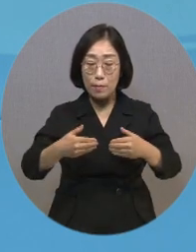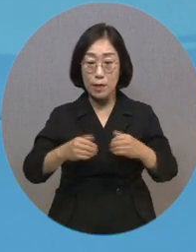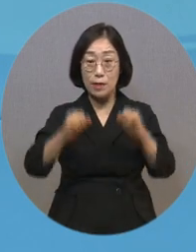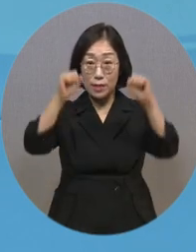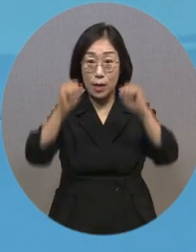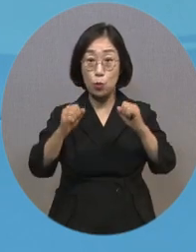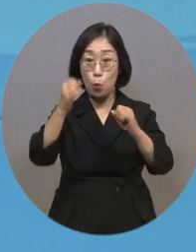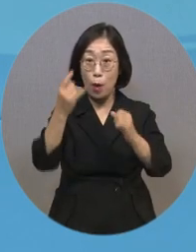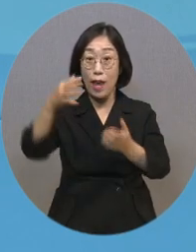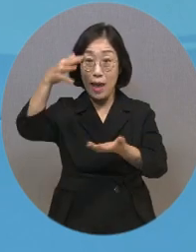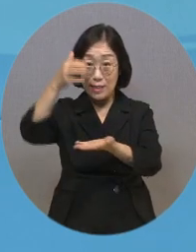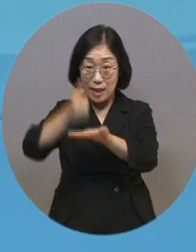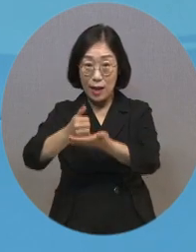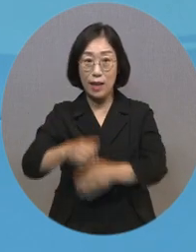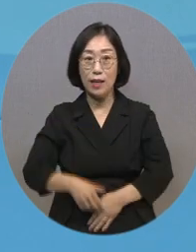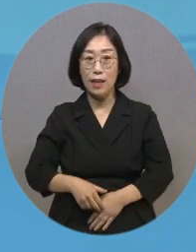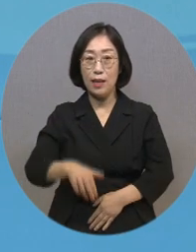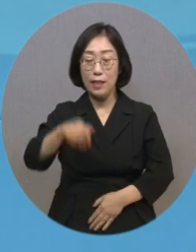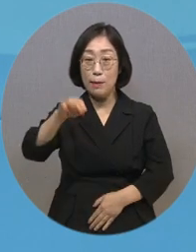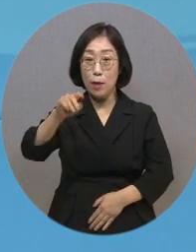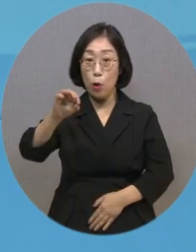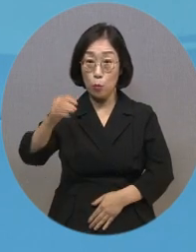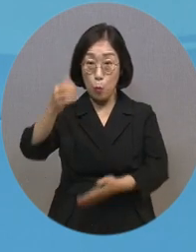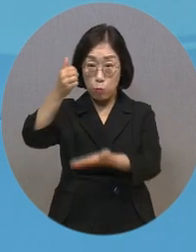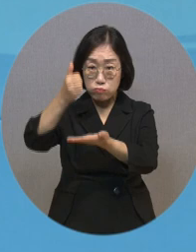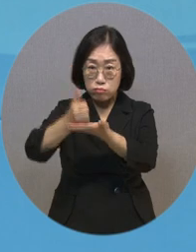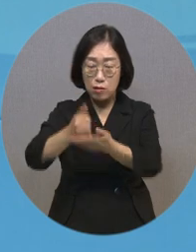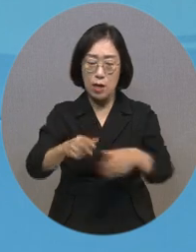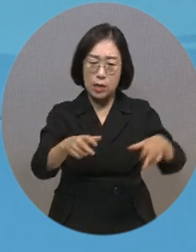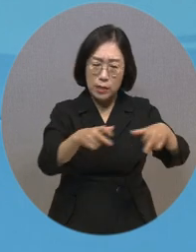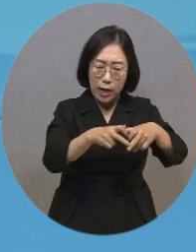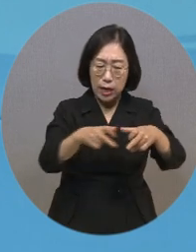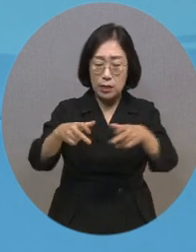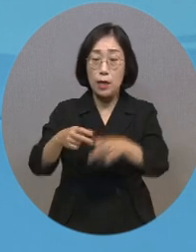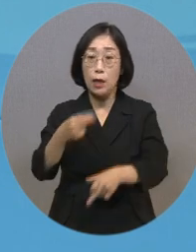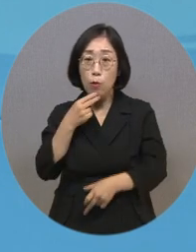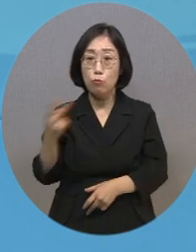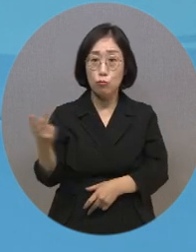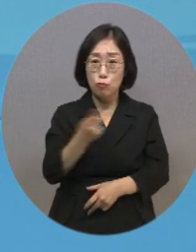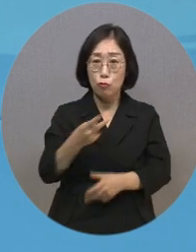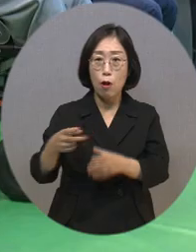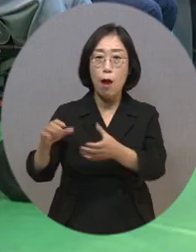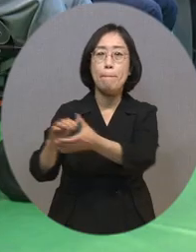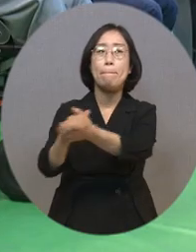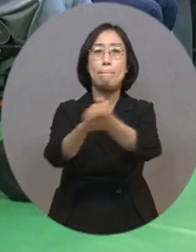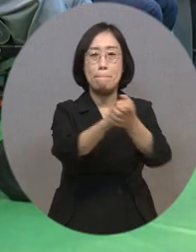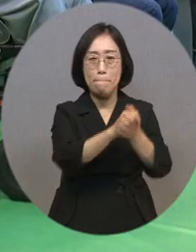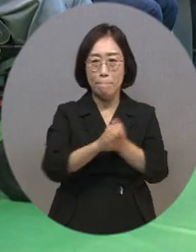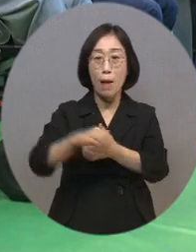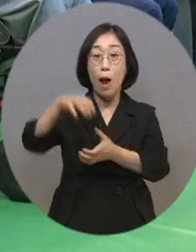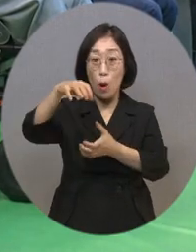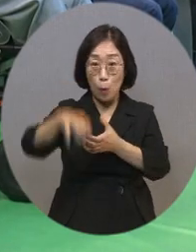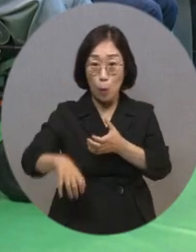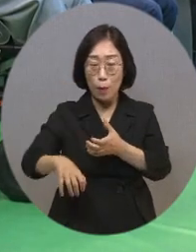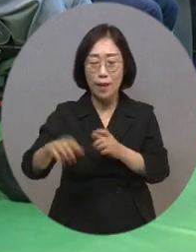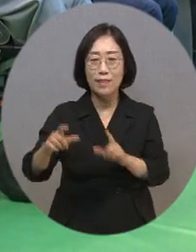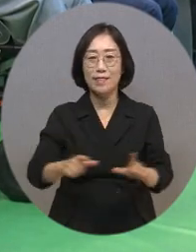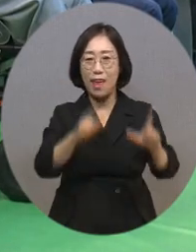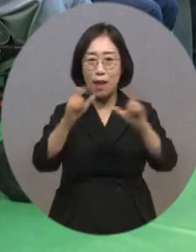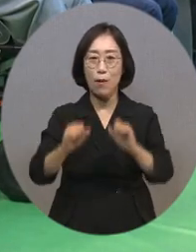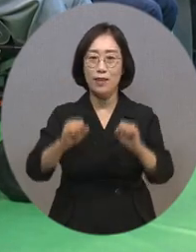체육회장인 김용록 전남도지사는 장애인과 비장애인의 소통과 화합의 축제인 장애인